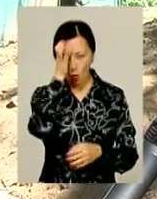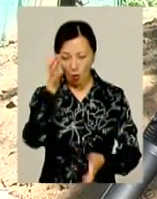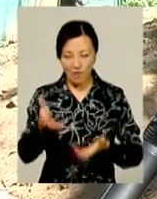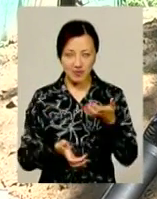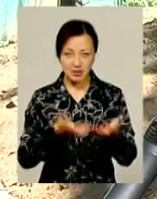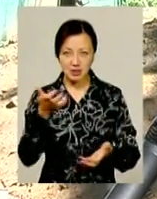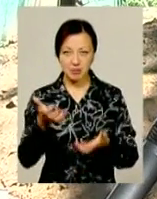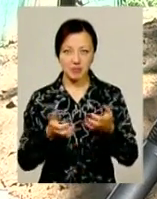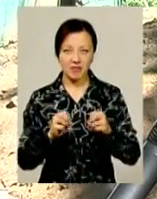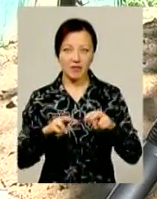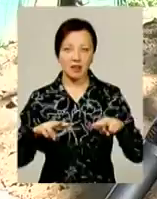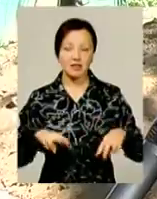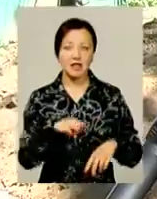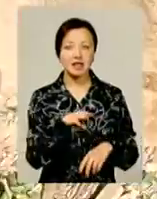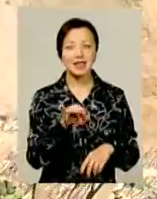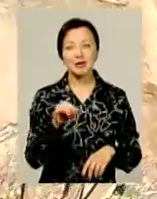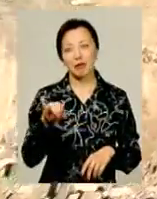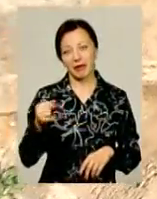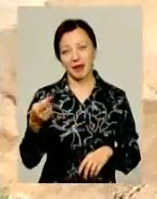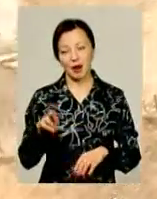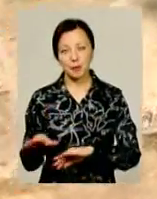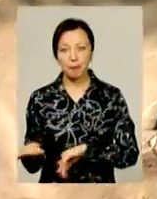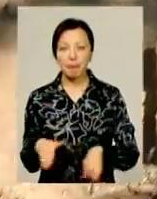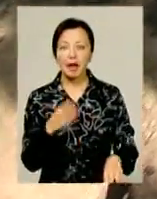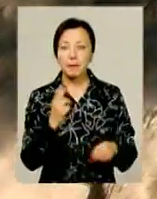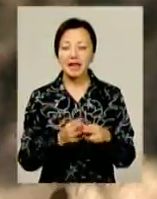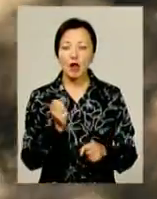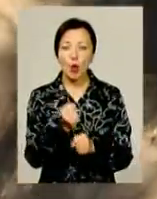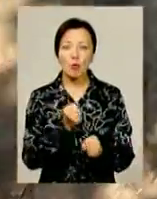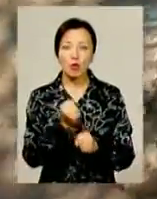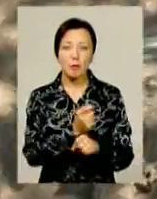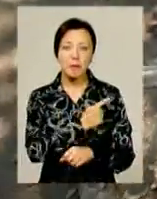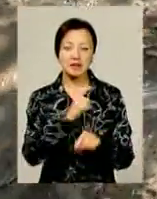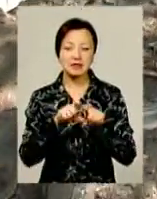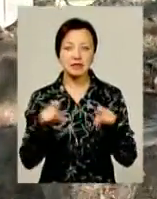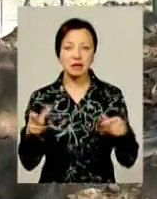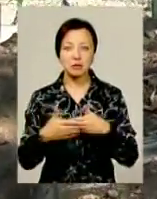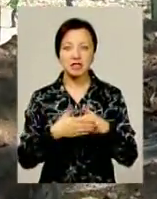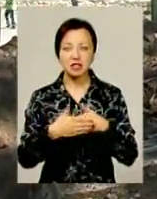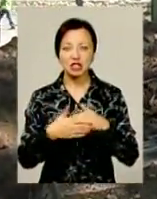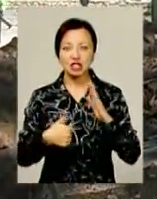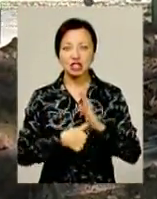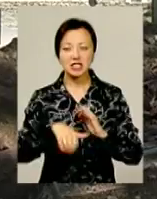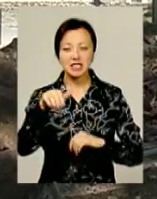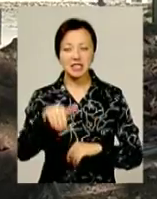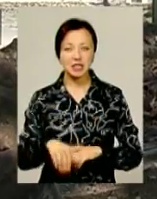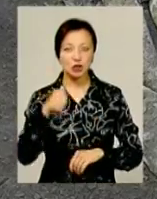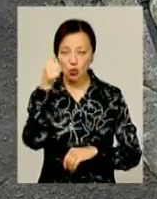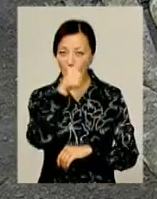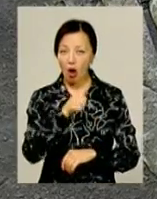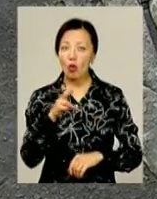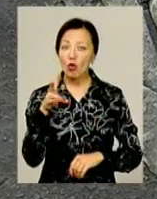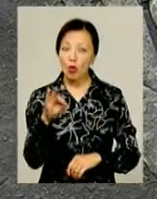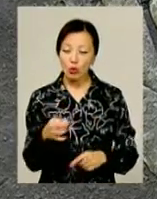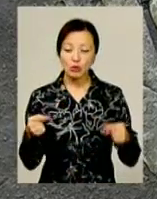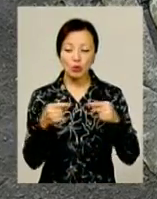археологами, фахівцями з трипільської культури. Металообробній ливарні близько 6 тисяч років. Щоправда, точне датування